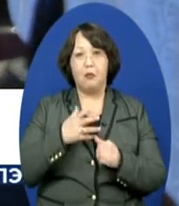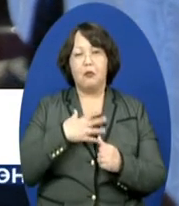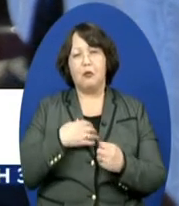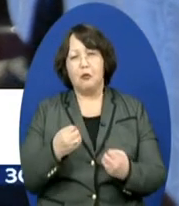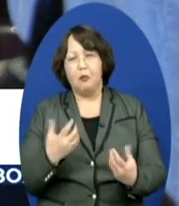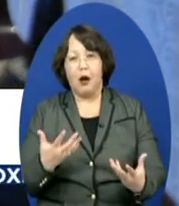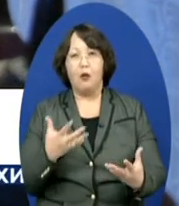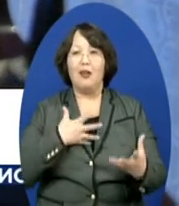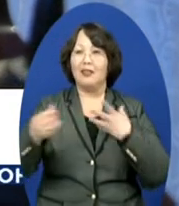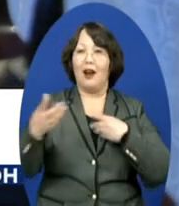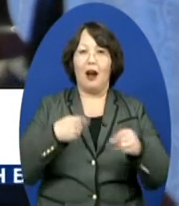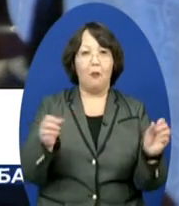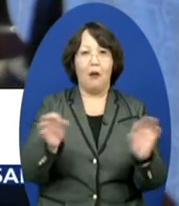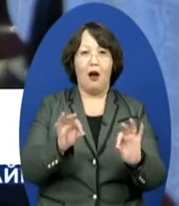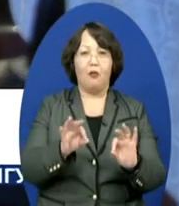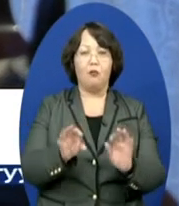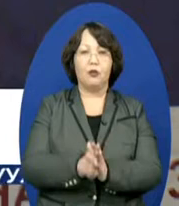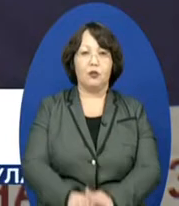явж чаддаг юм байна.